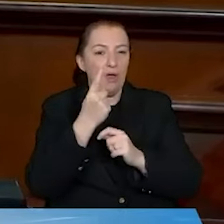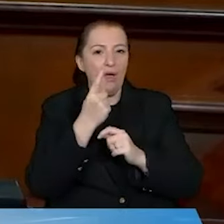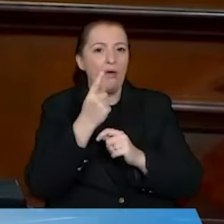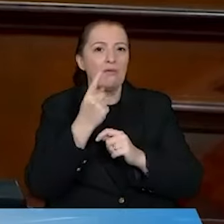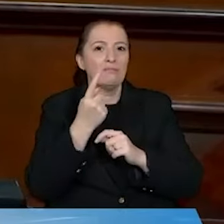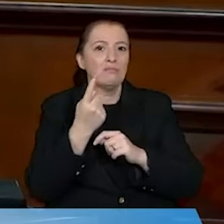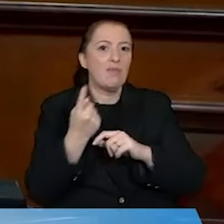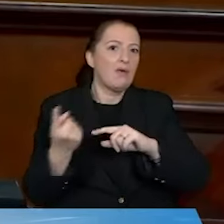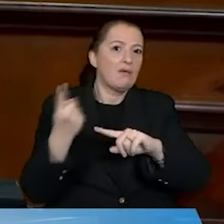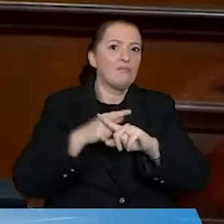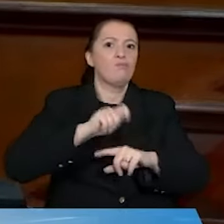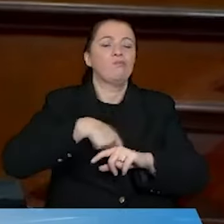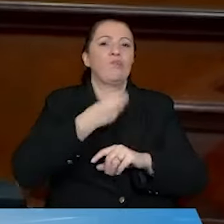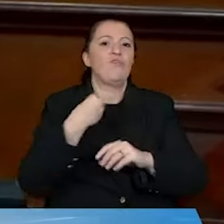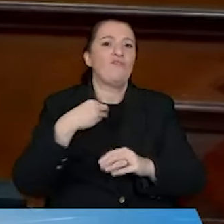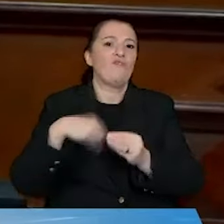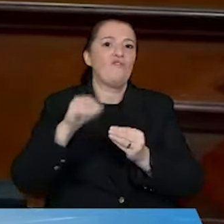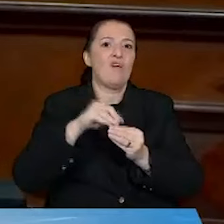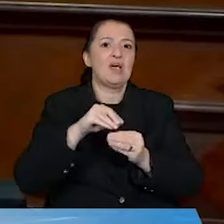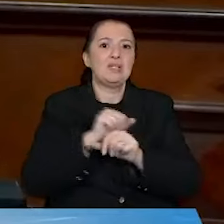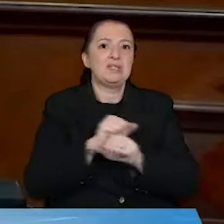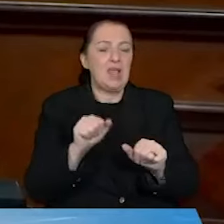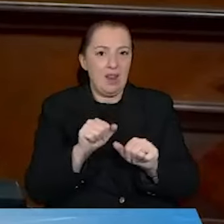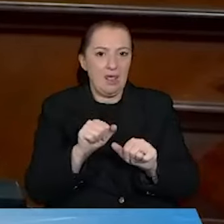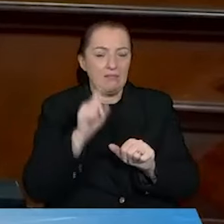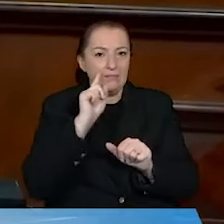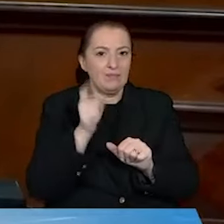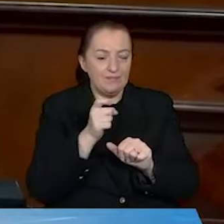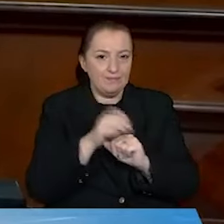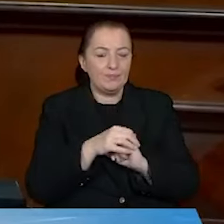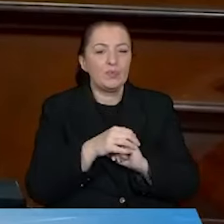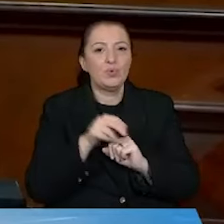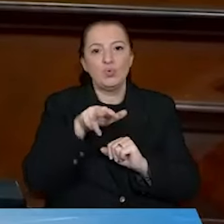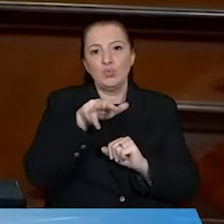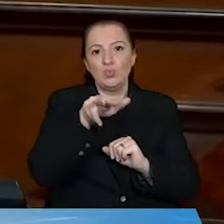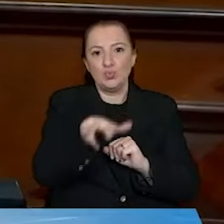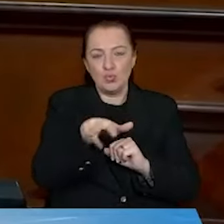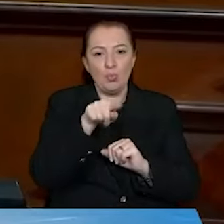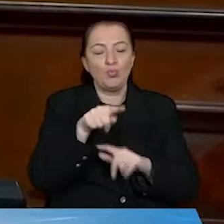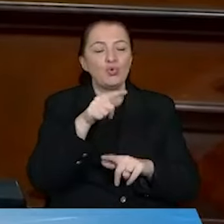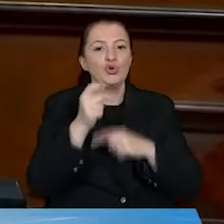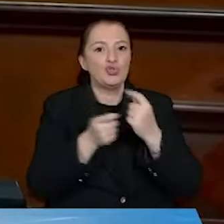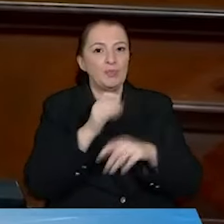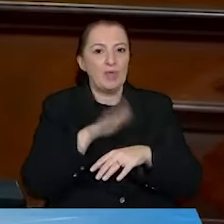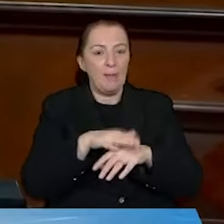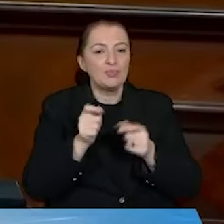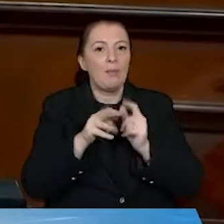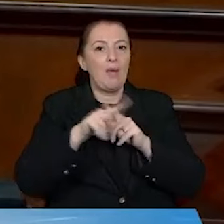yükümlülüğüne girdiği tespit edilmiştir. Şimdi öndeki tablodan okuyorum. 3 tane leasing işlemi yapmış Beltur.